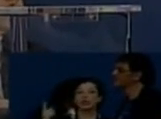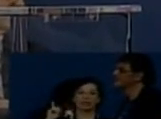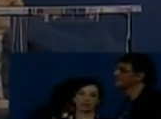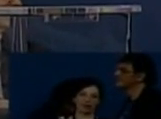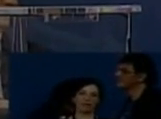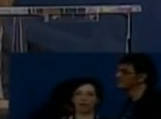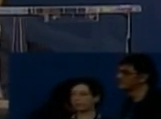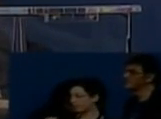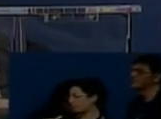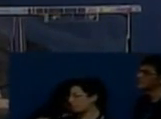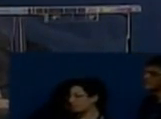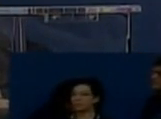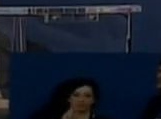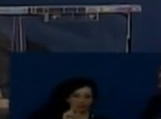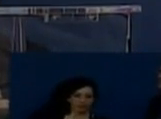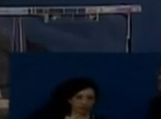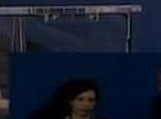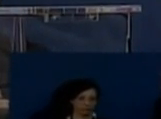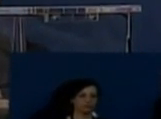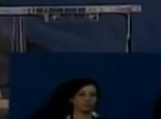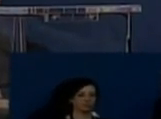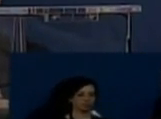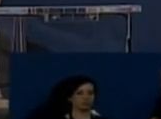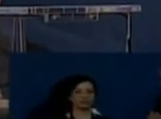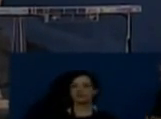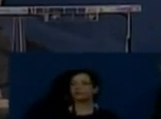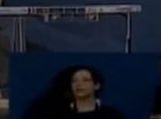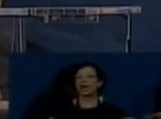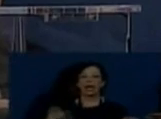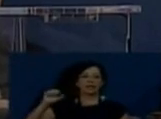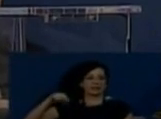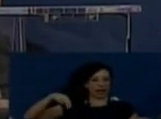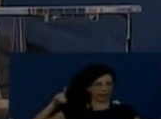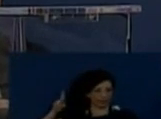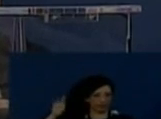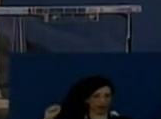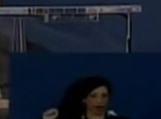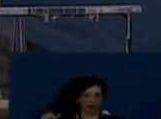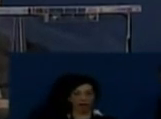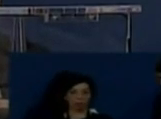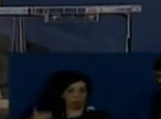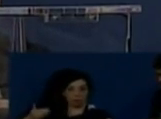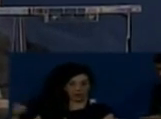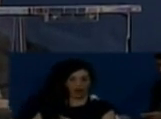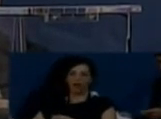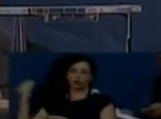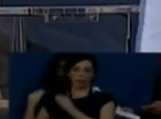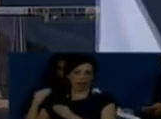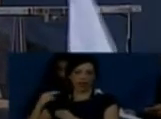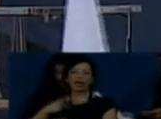numerosi. Domanda di Sandra, io vorrei risponderle con